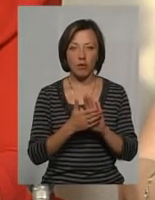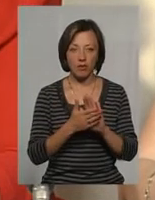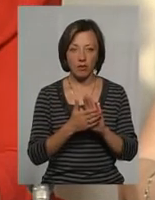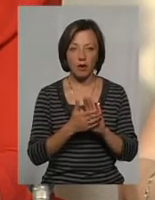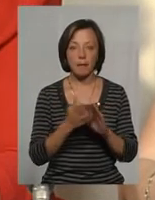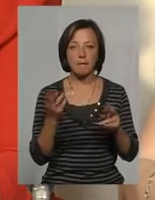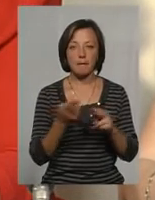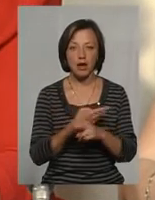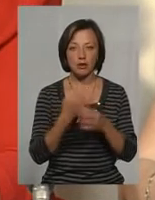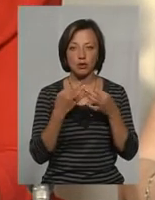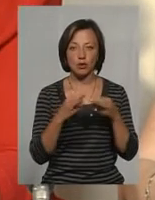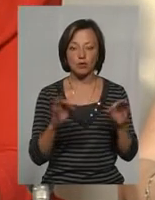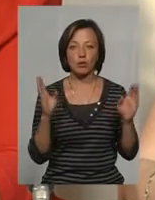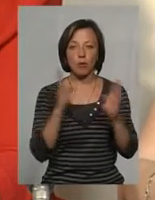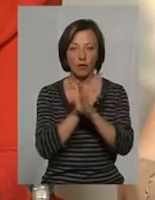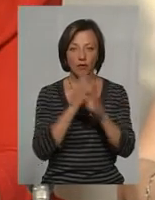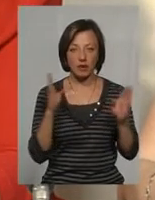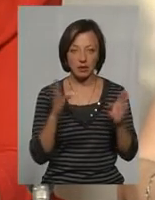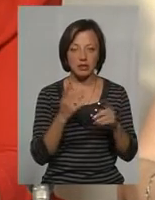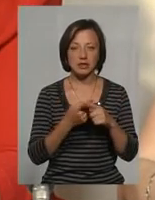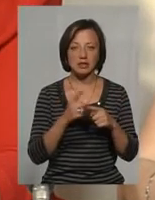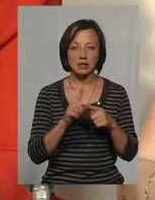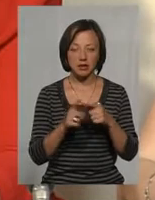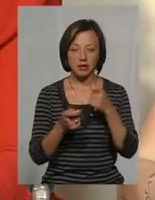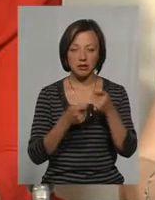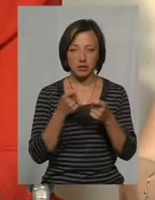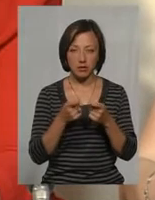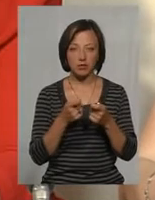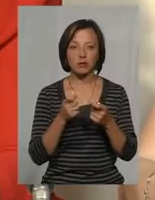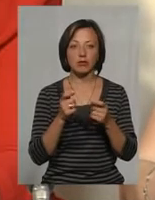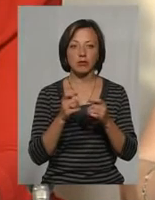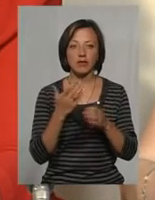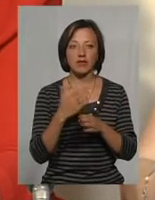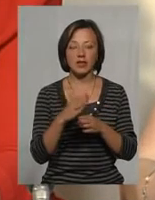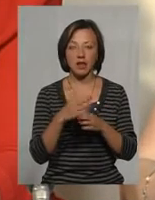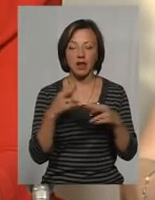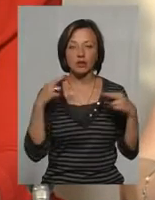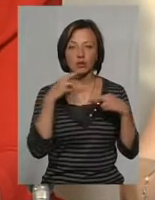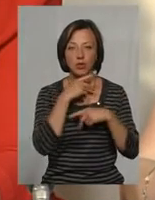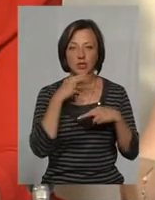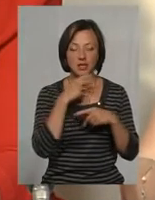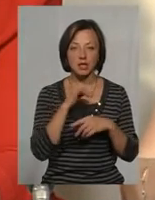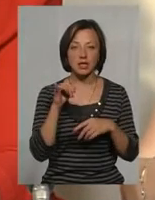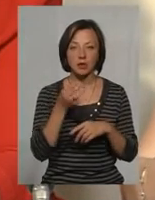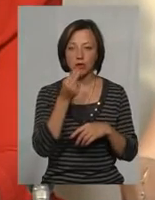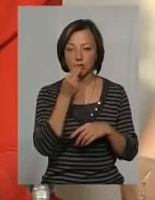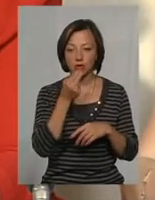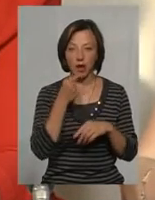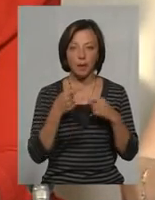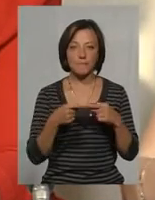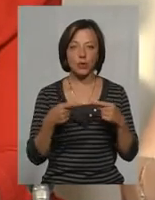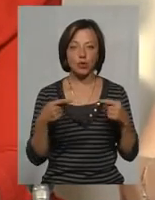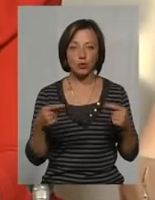анаеробні, тобто без доступу кисню, з даної спори виділяється токсин. І при споживанні